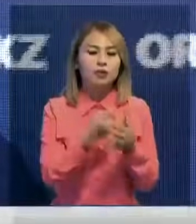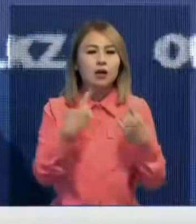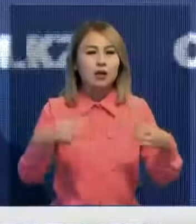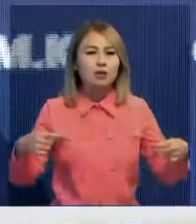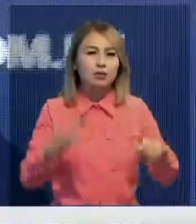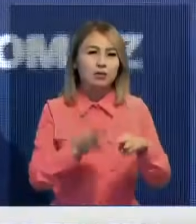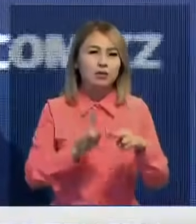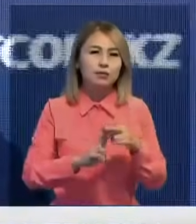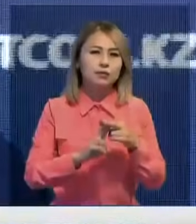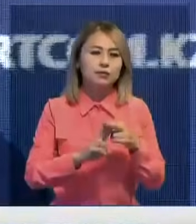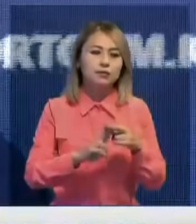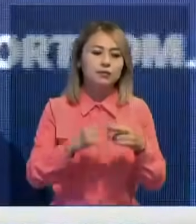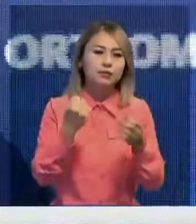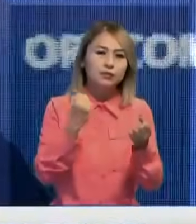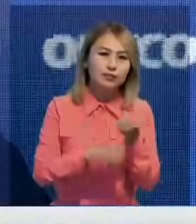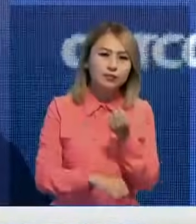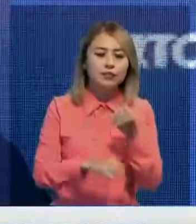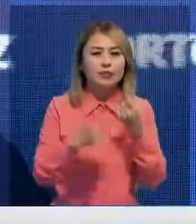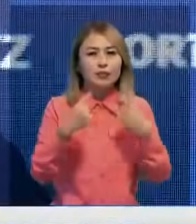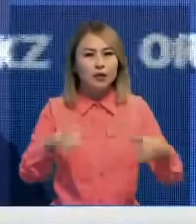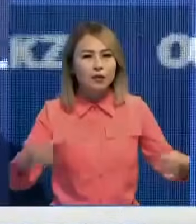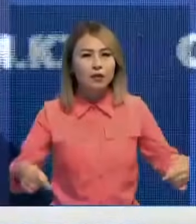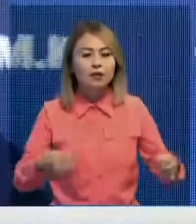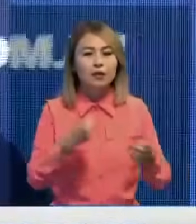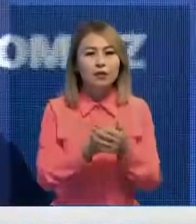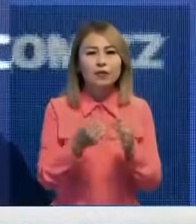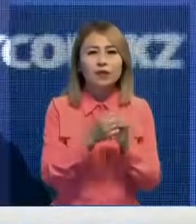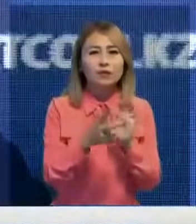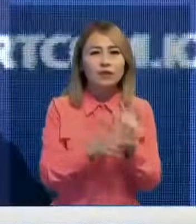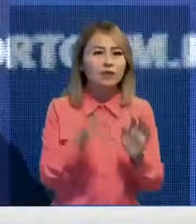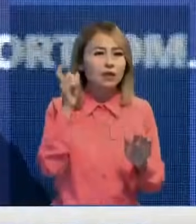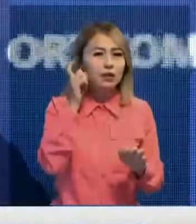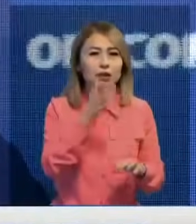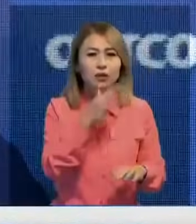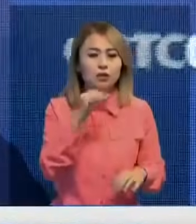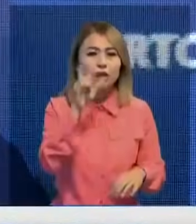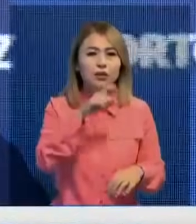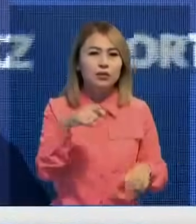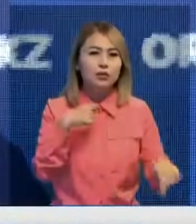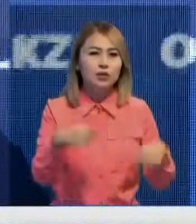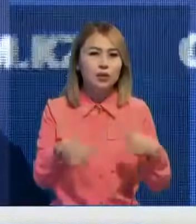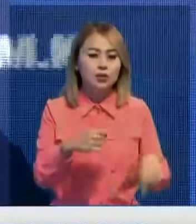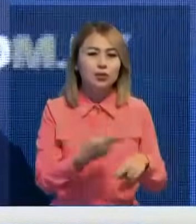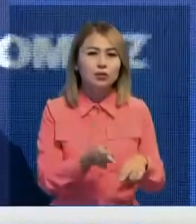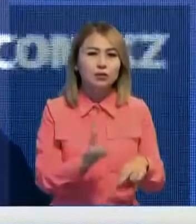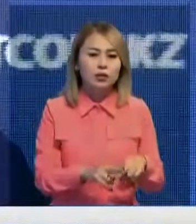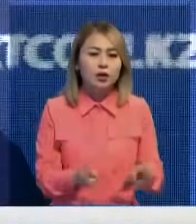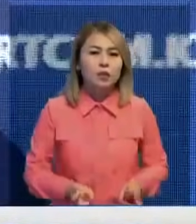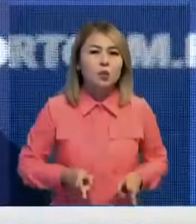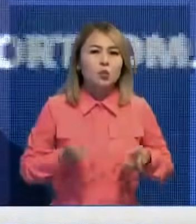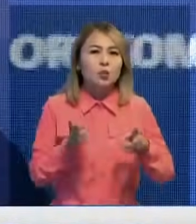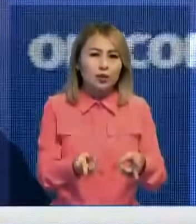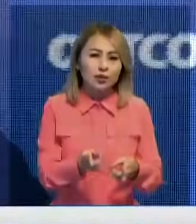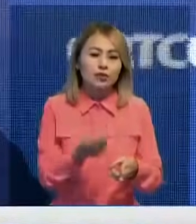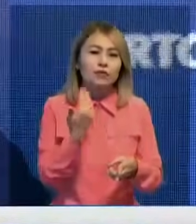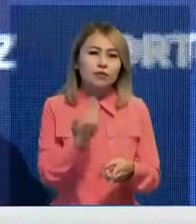сипаттағы қылмыстардан жапа шеккен кәмелетке толмаған жәбірленушілерге, және де адам саудасына байланысты қылмыстарға жәбірленуші